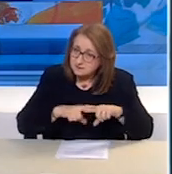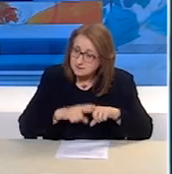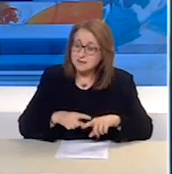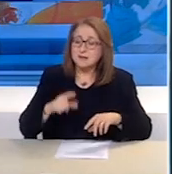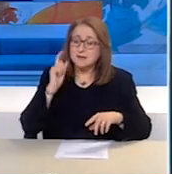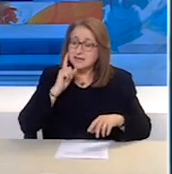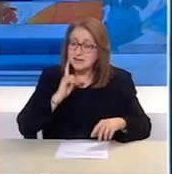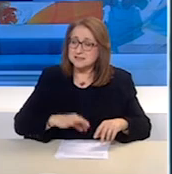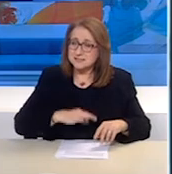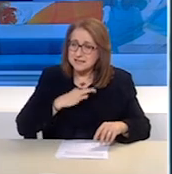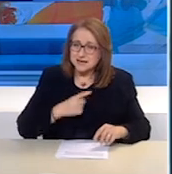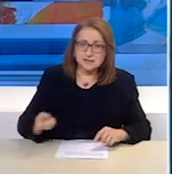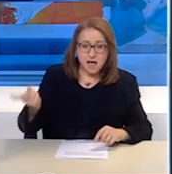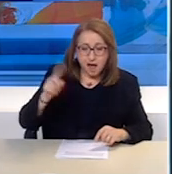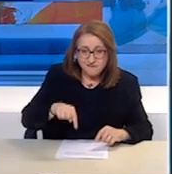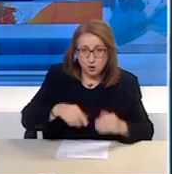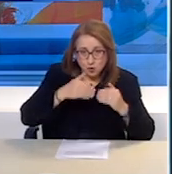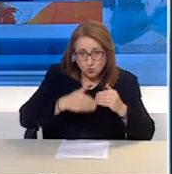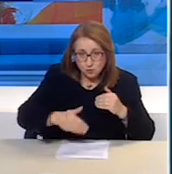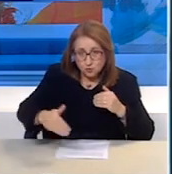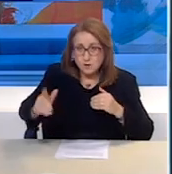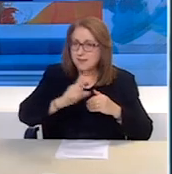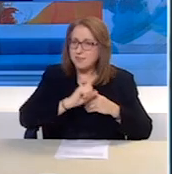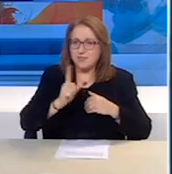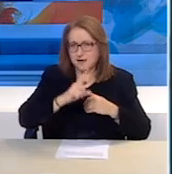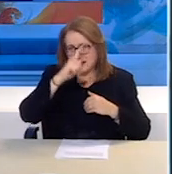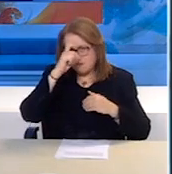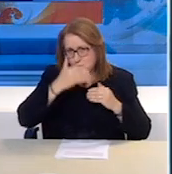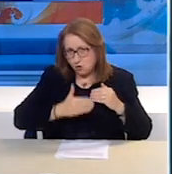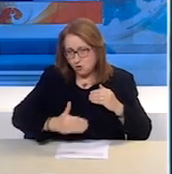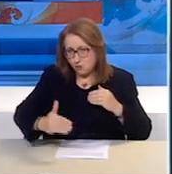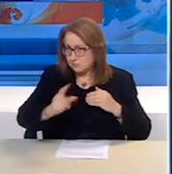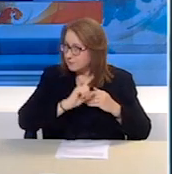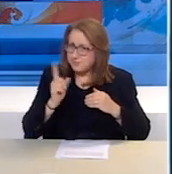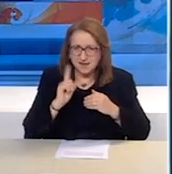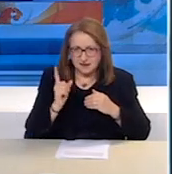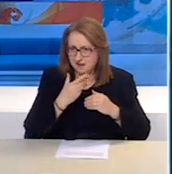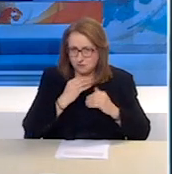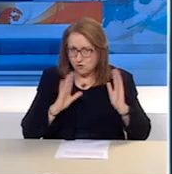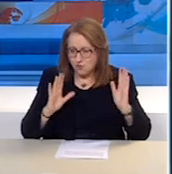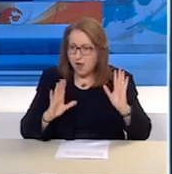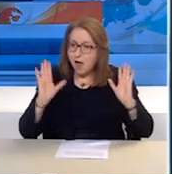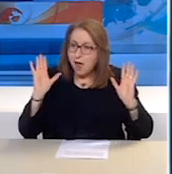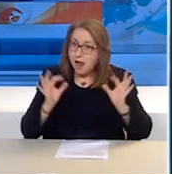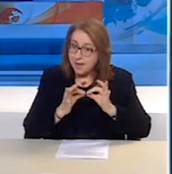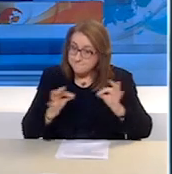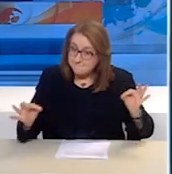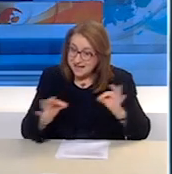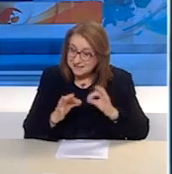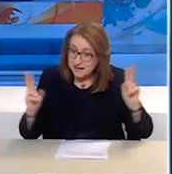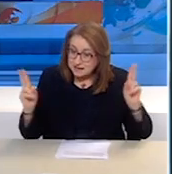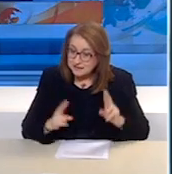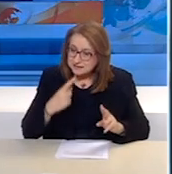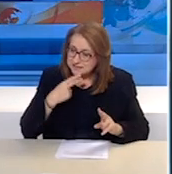μέρα δεν θα είναι μια εύκολη μέρα. Η σταδιακή άρση των μέτρων δεν σημαίνει ότι έχουμε αφήσει πίσω μας όλες τις δυσκολίες. Τα επόμενα στάδια